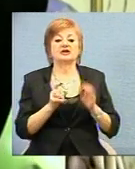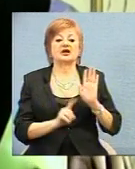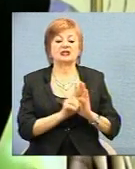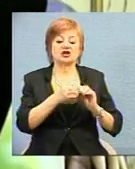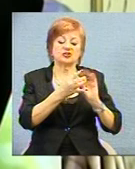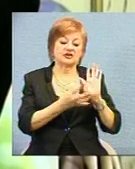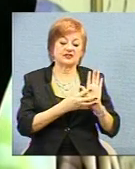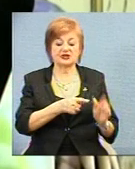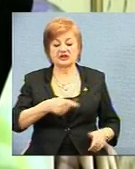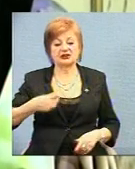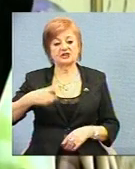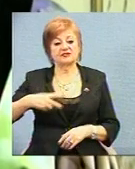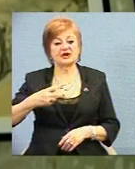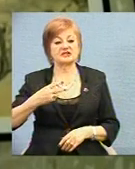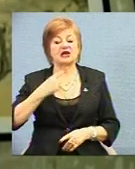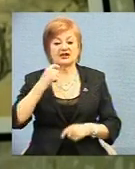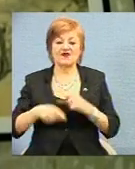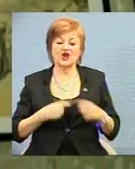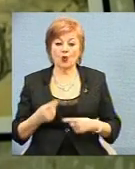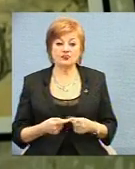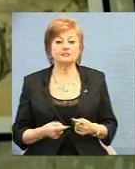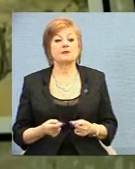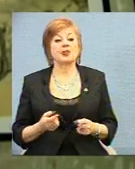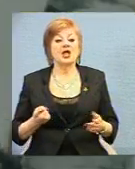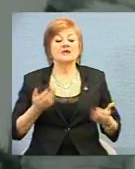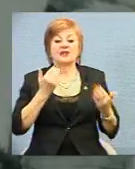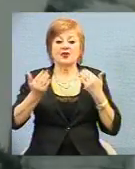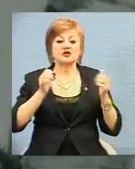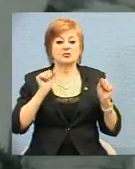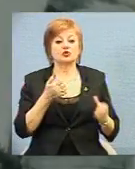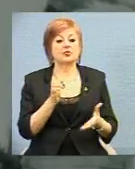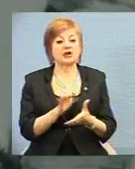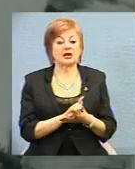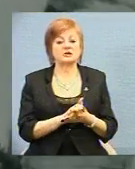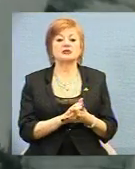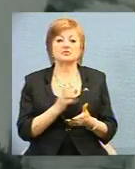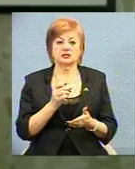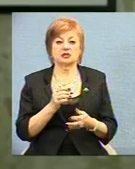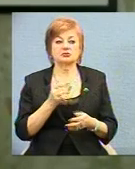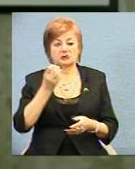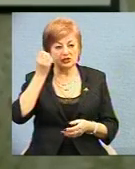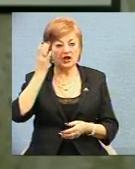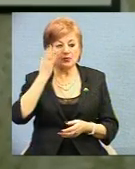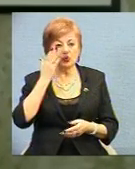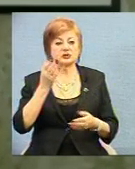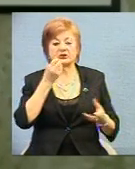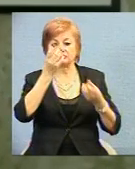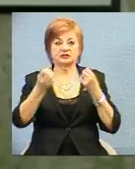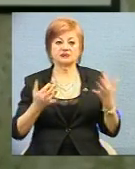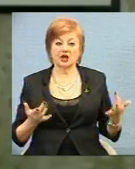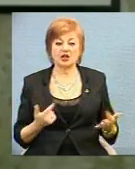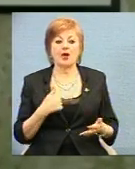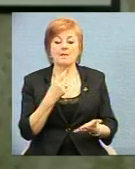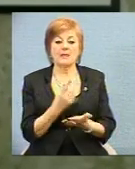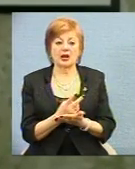начала 19-20 веков. На выставке можно было познакомиться и с традиционным японским мастерством. Сегодня представляю